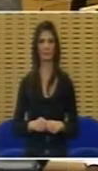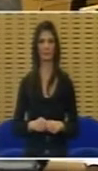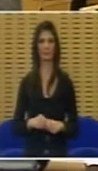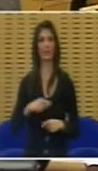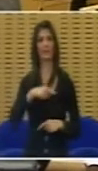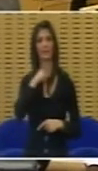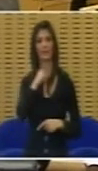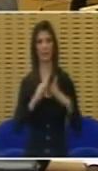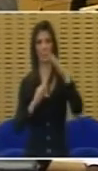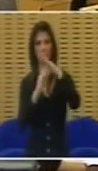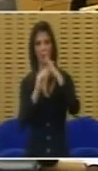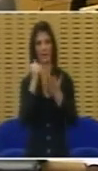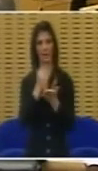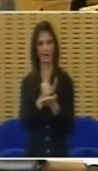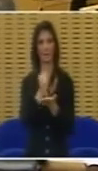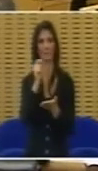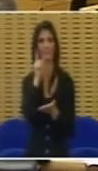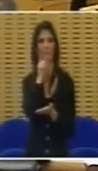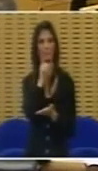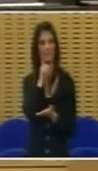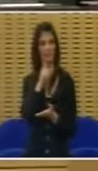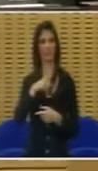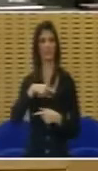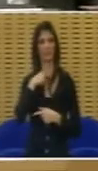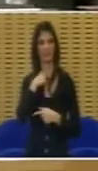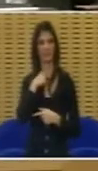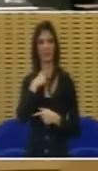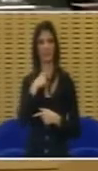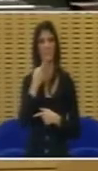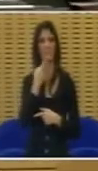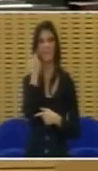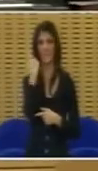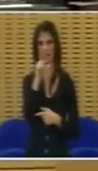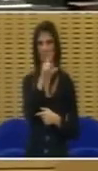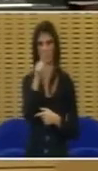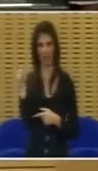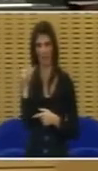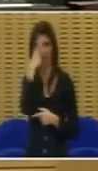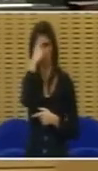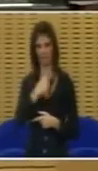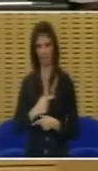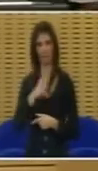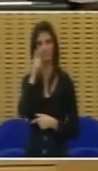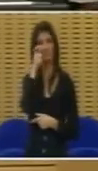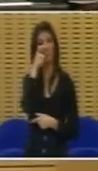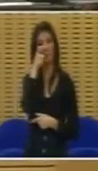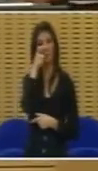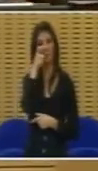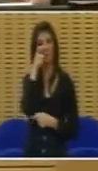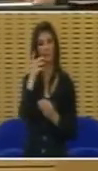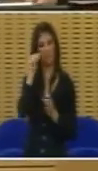Κύριε Πρόεδρε, κυρίες και κύριοι συνάδελφοι. Την περασμένη εβδομάδα παρακολούθησα από αυτό εδώ το